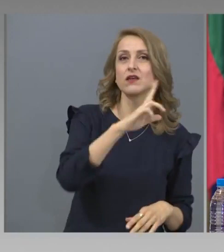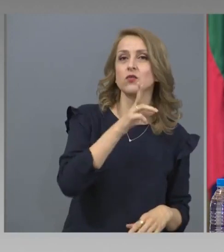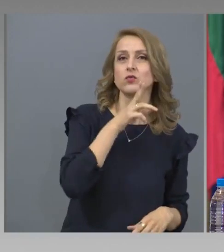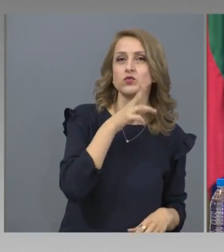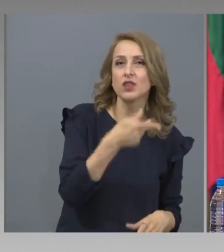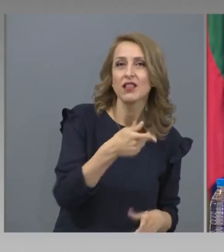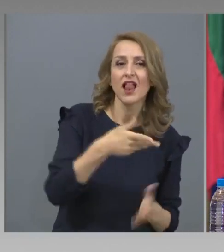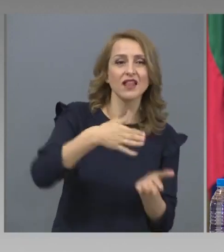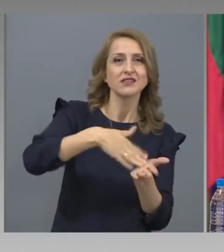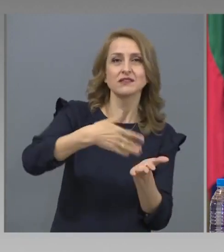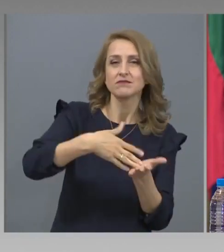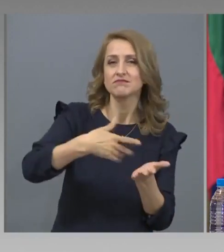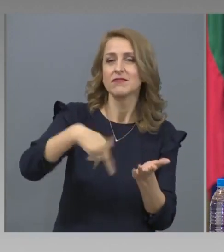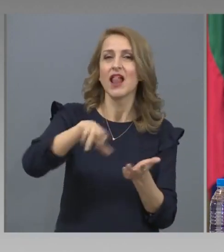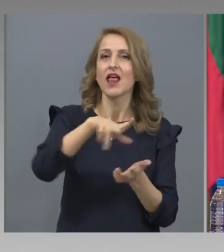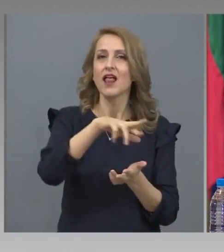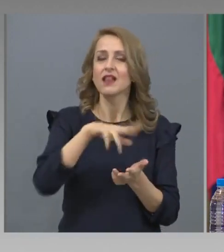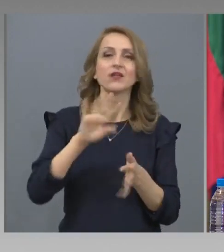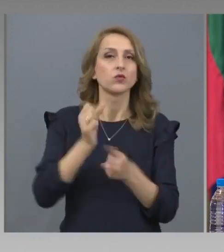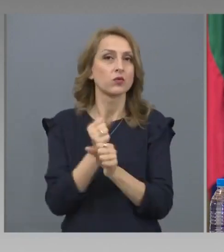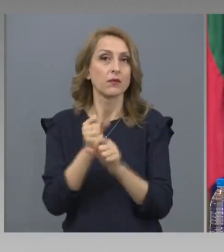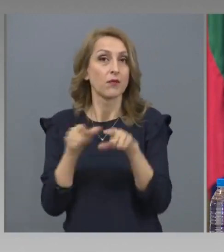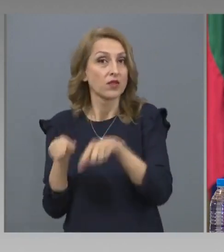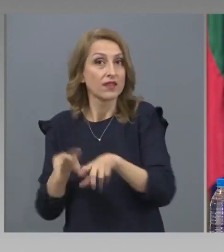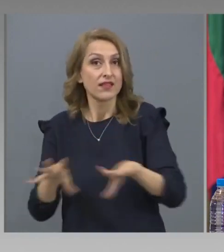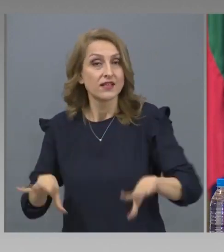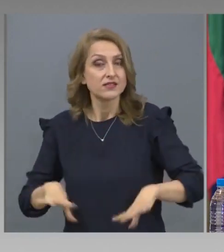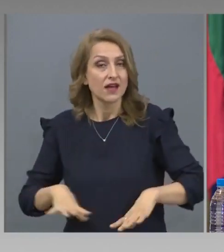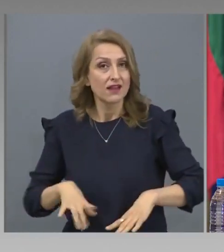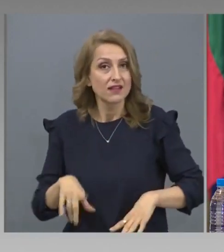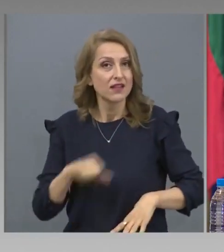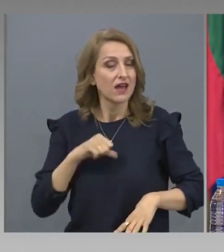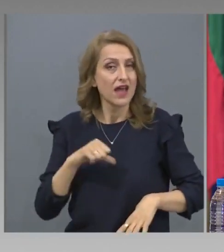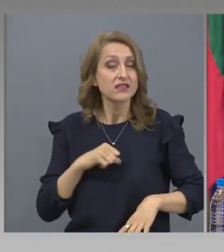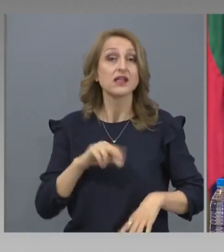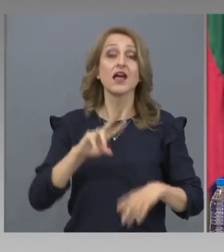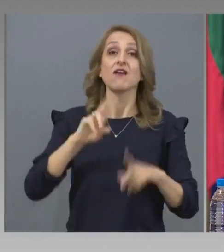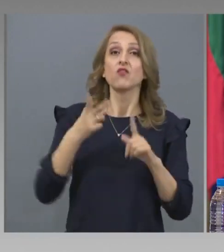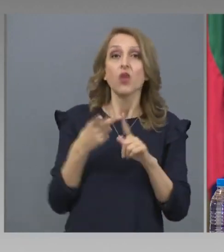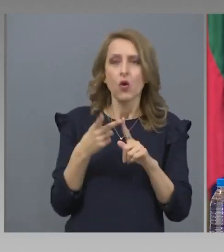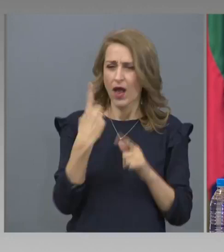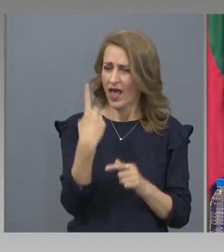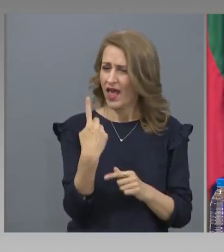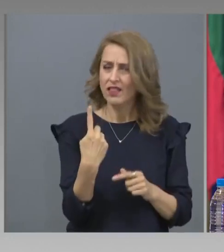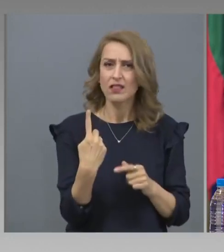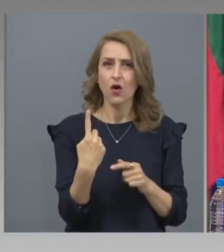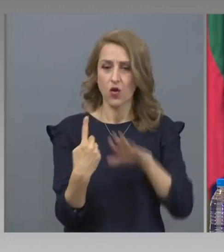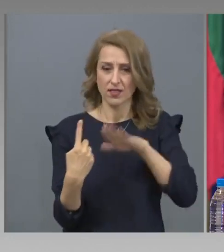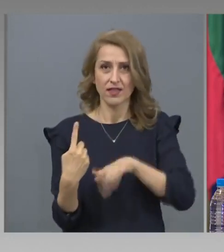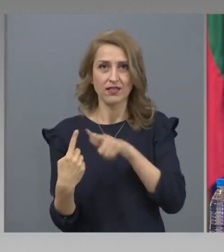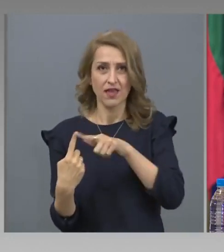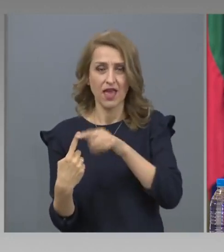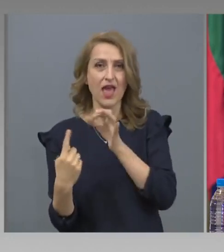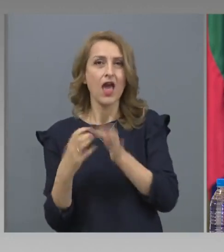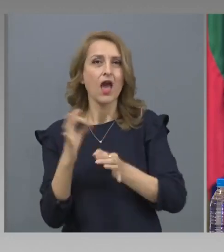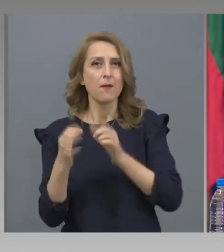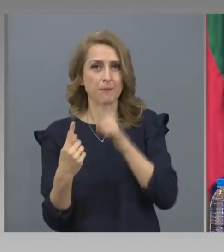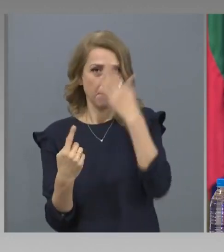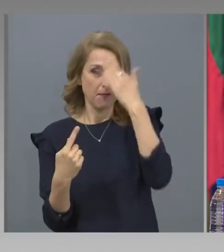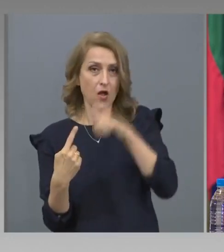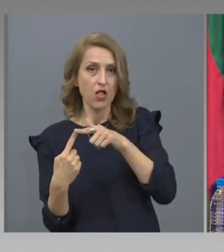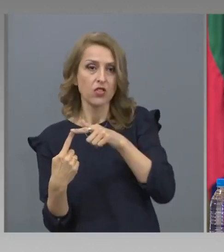и лелките, които работят там. И втори път, едно дете да има на 20, след няколко